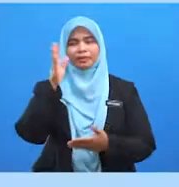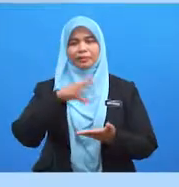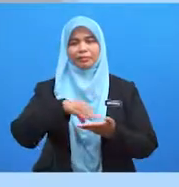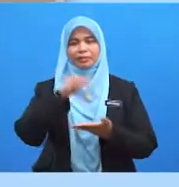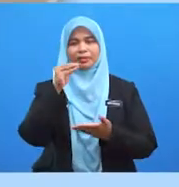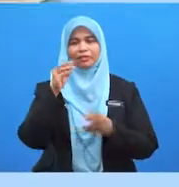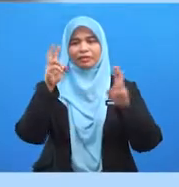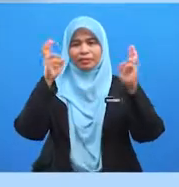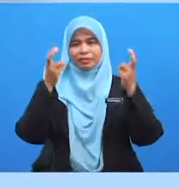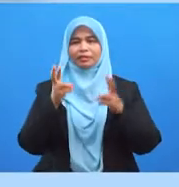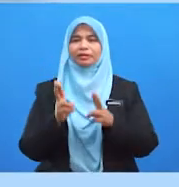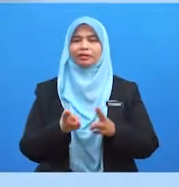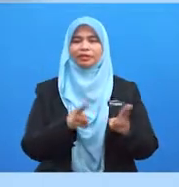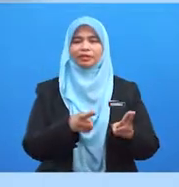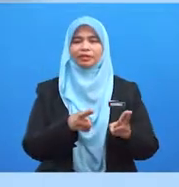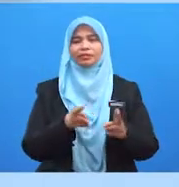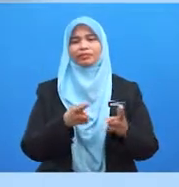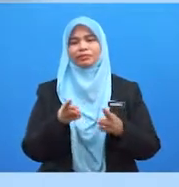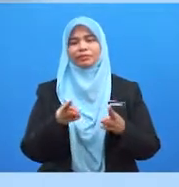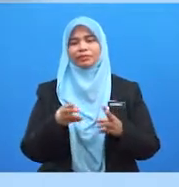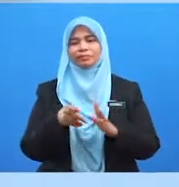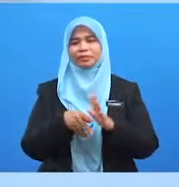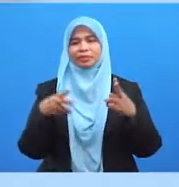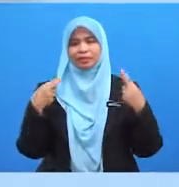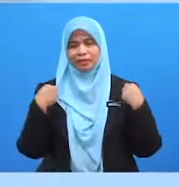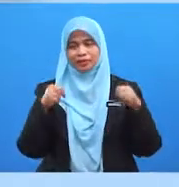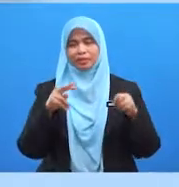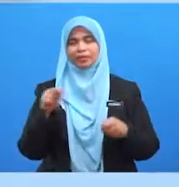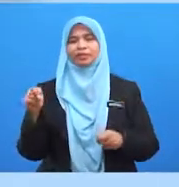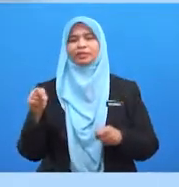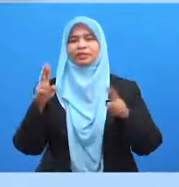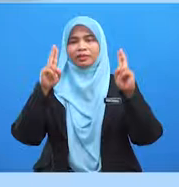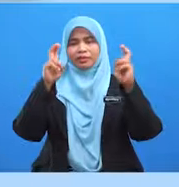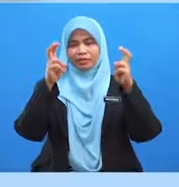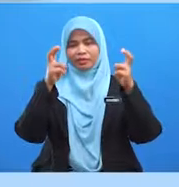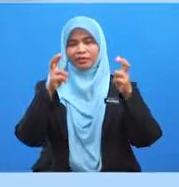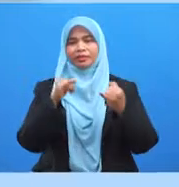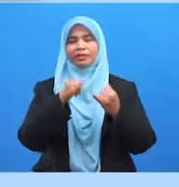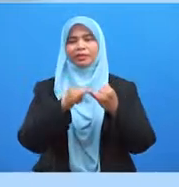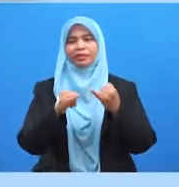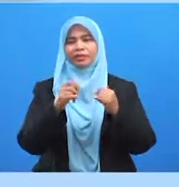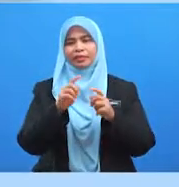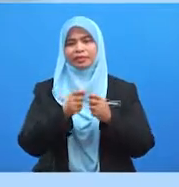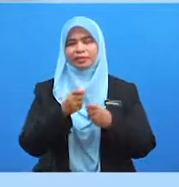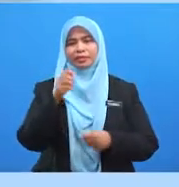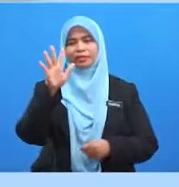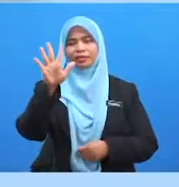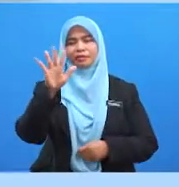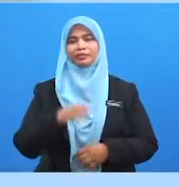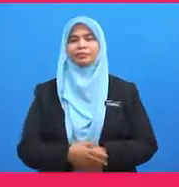tajuk Merancang Pengendalian Perniagaan, iaitu tajuk terakhir bagi tingkatan 5.